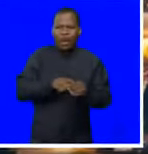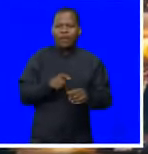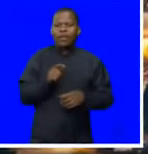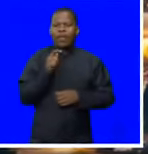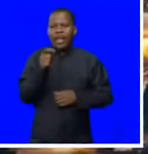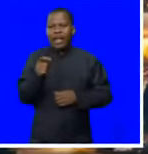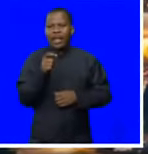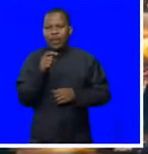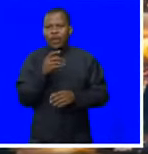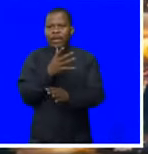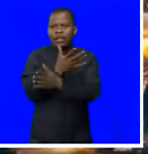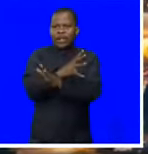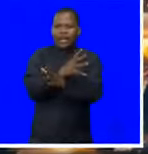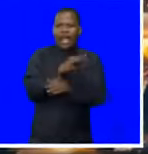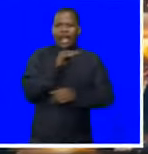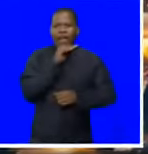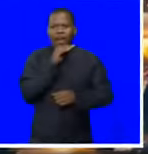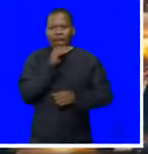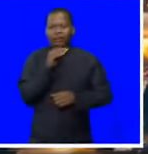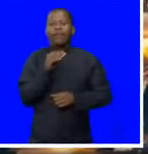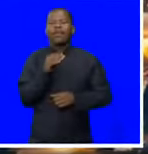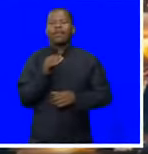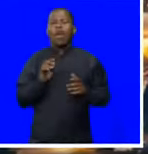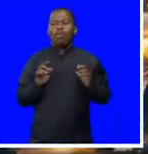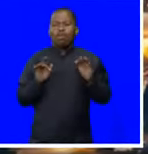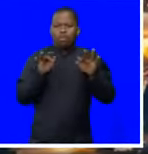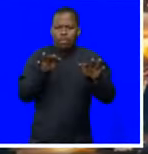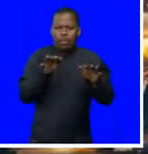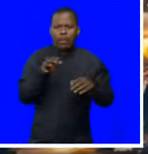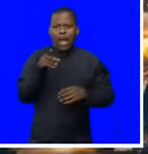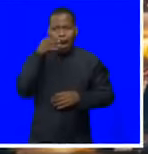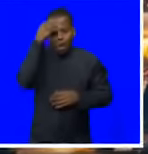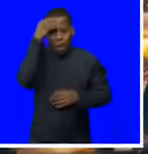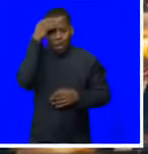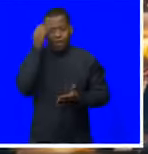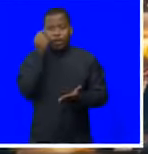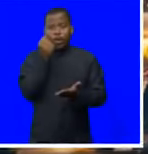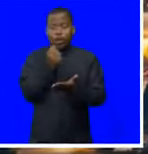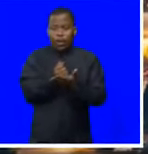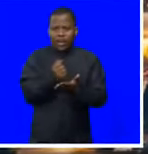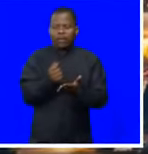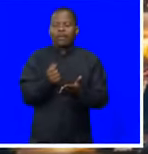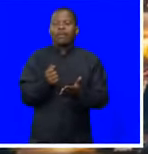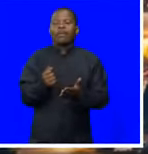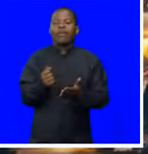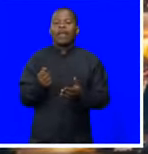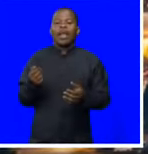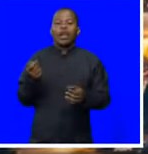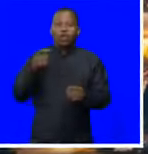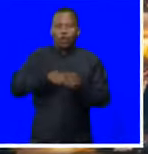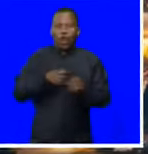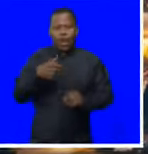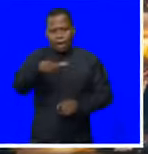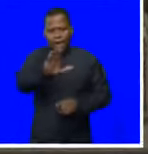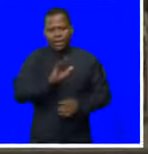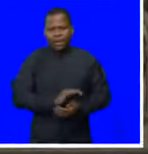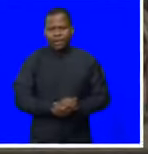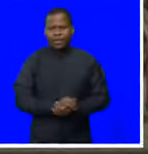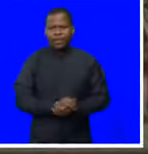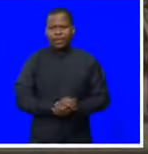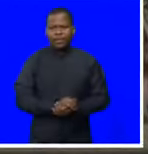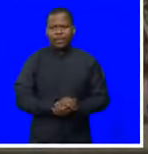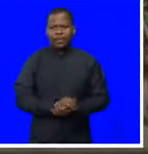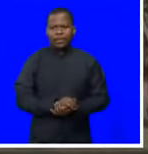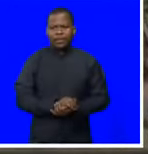interviews ngemgcibelo ukuthi bavukele ke station letibukeke tifunza dabo phecelete ama regional headquarters ngawo ke umgcibelo